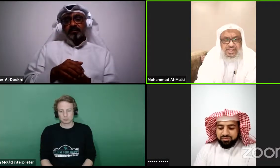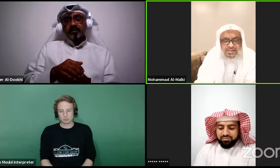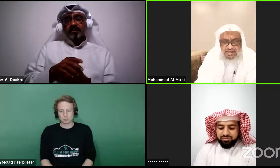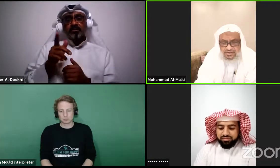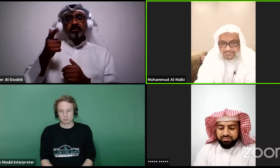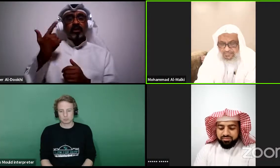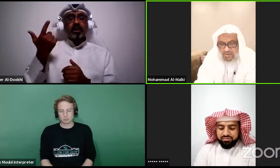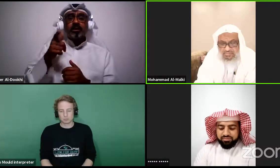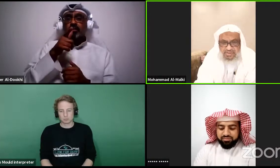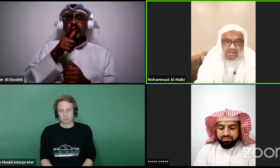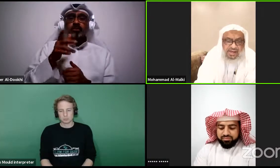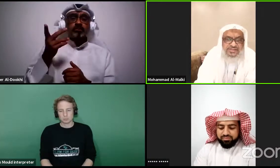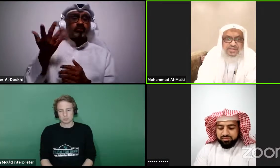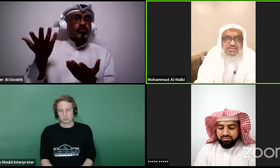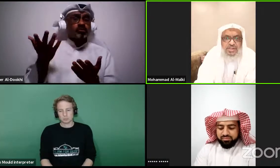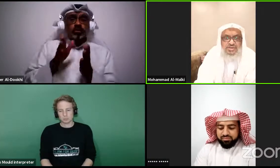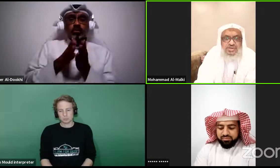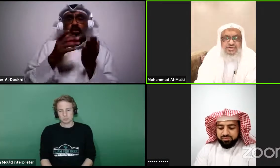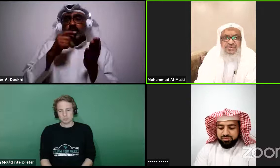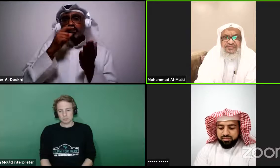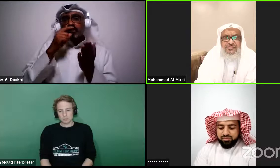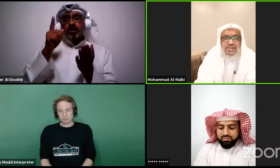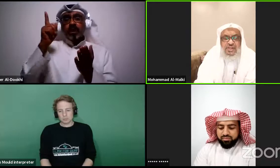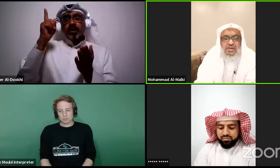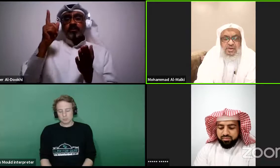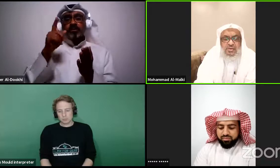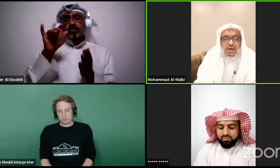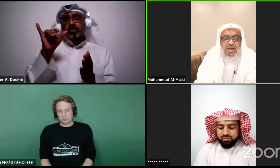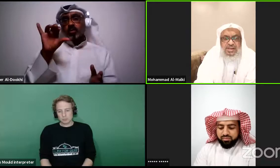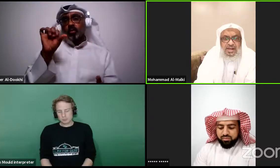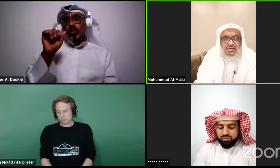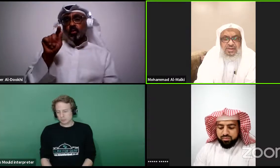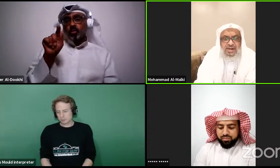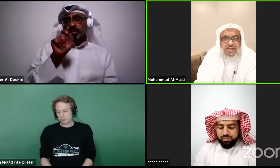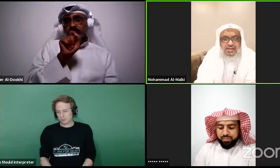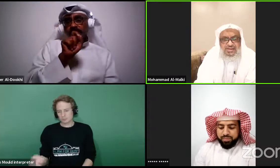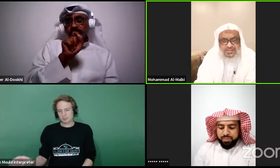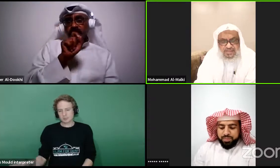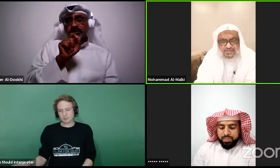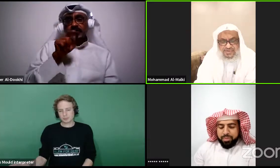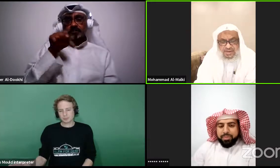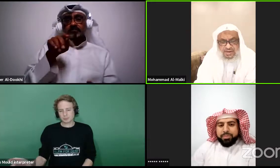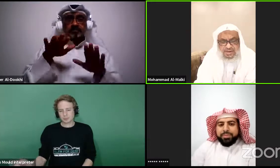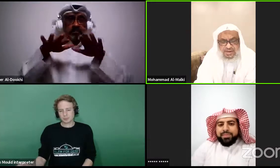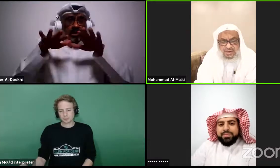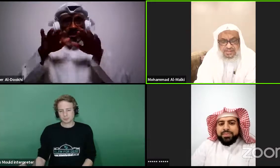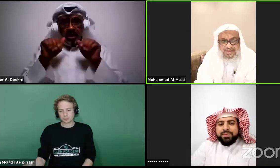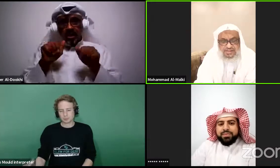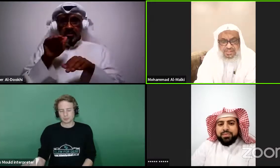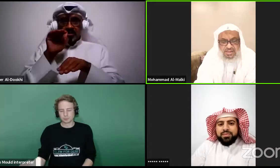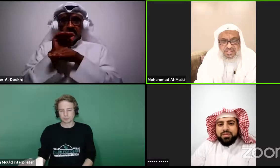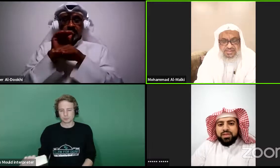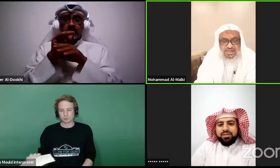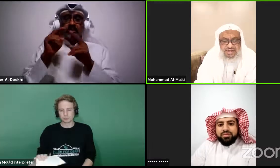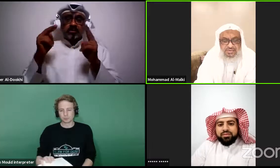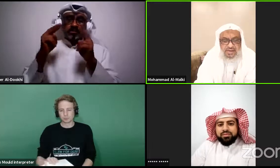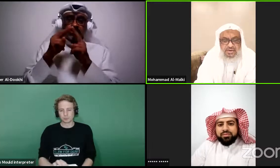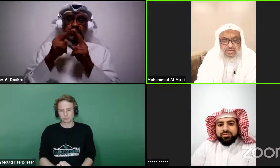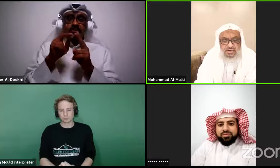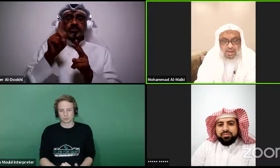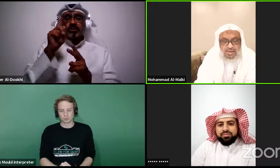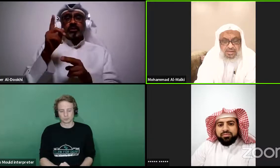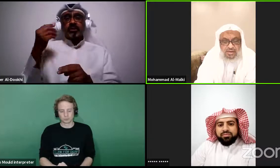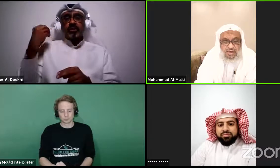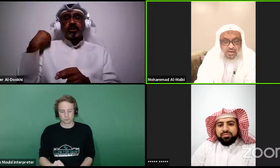سيتلو علينا من آيات سورة يوسف. وإلى هنا ننتهي بلقائنا هذا. نسأل الله أن يجعلنا من